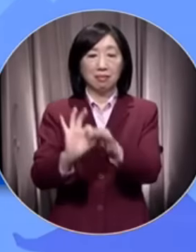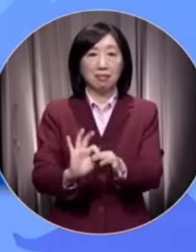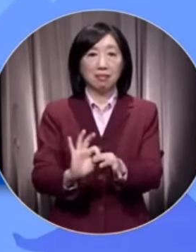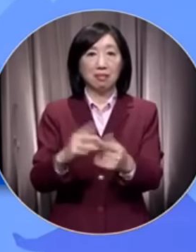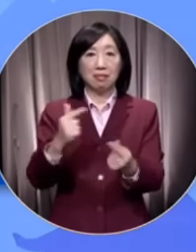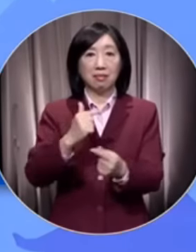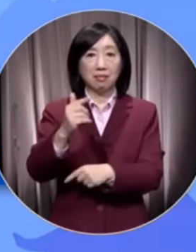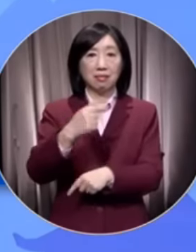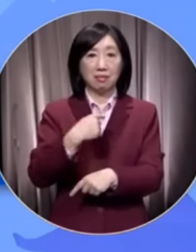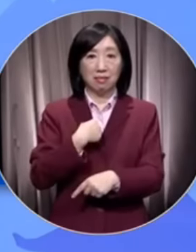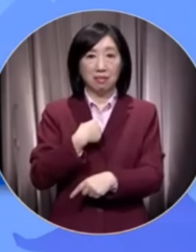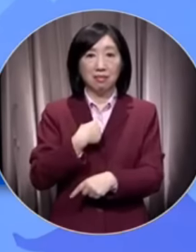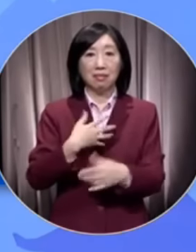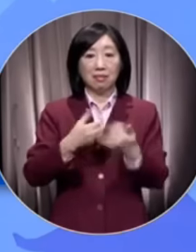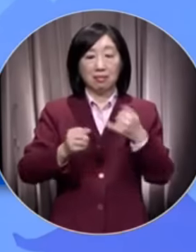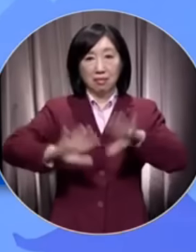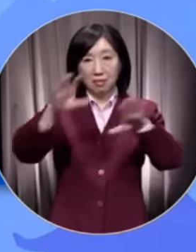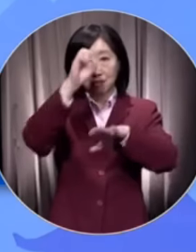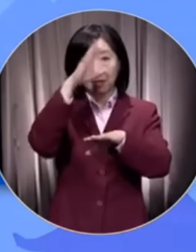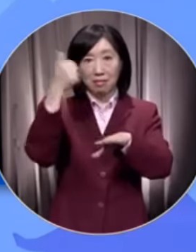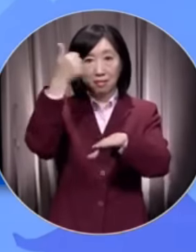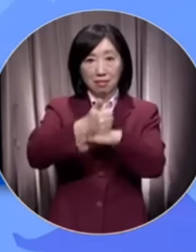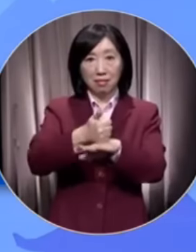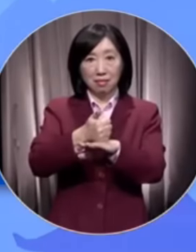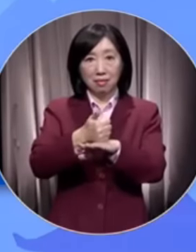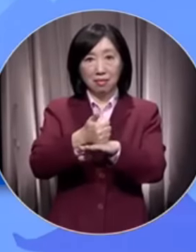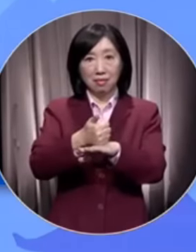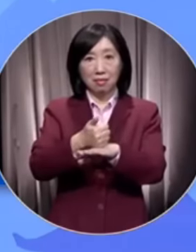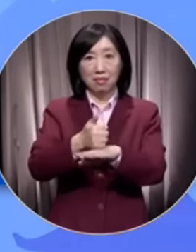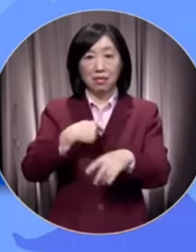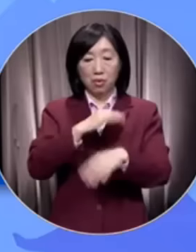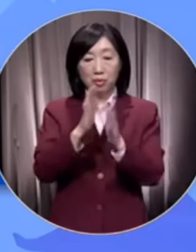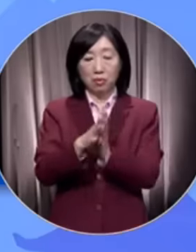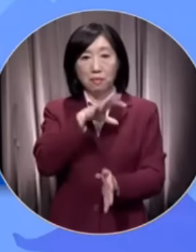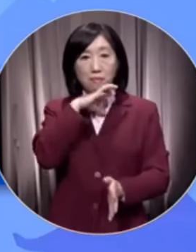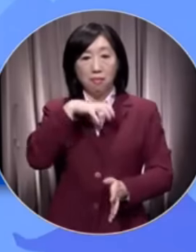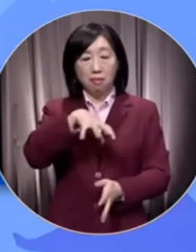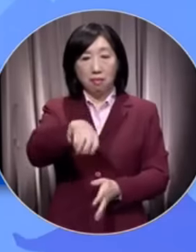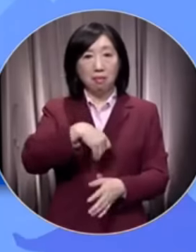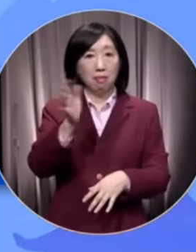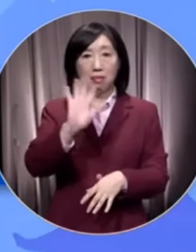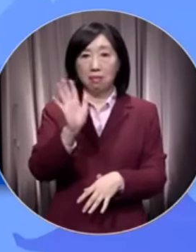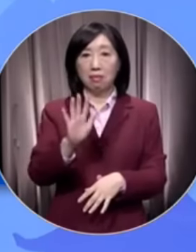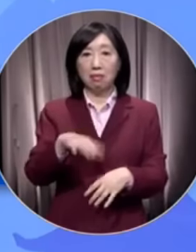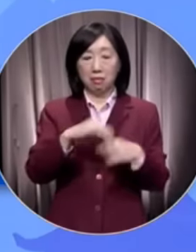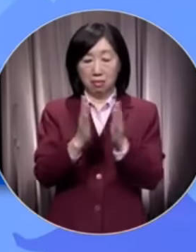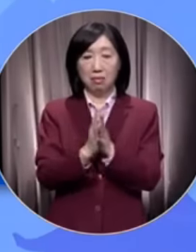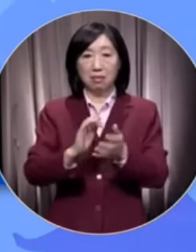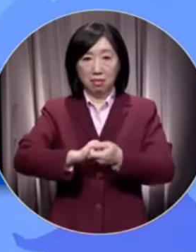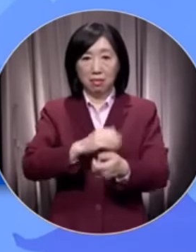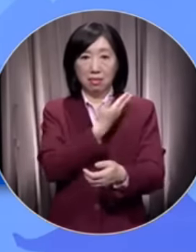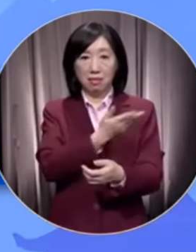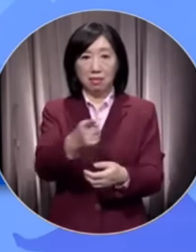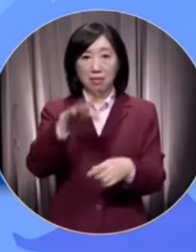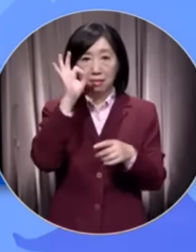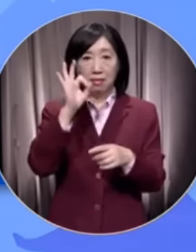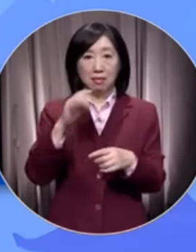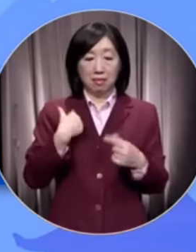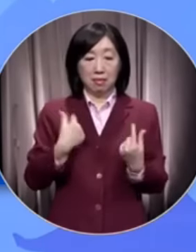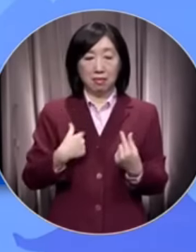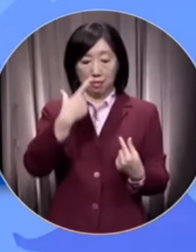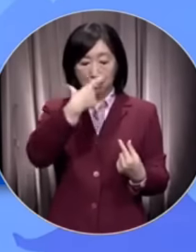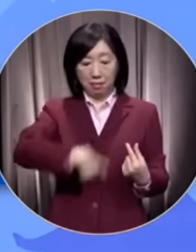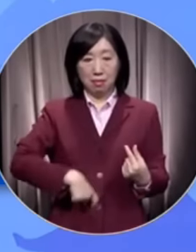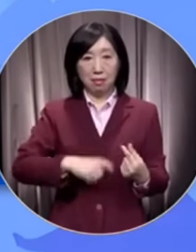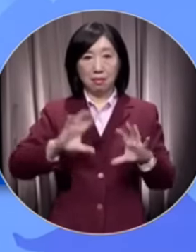会整晚捧去，新政府的人事绝对会令国人耳目一新。身为总统，我会